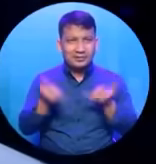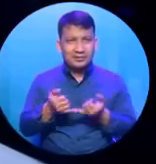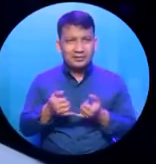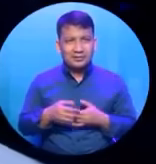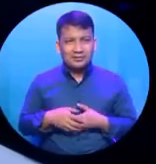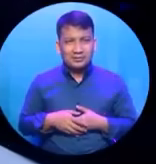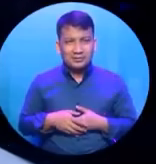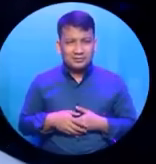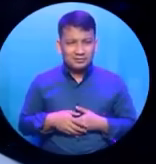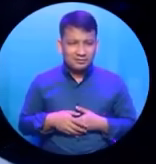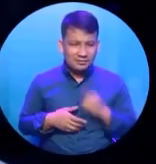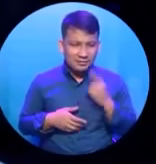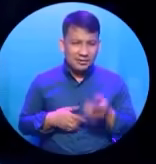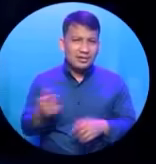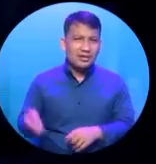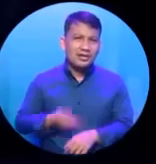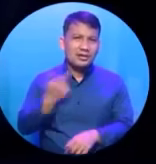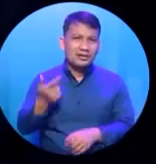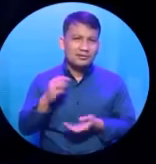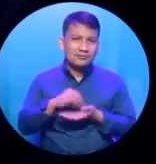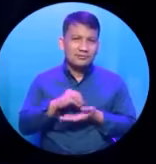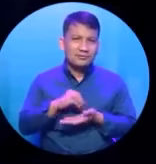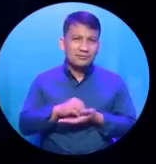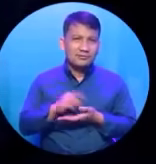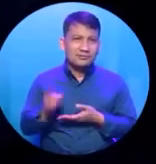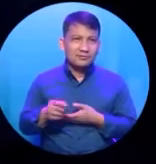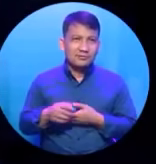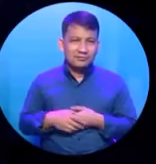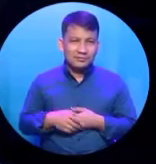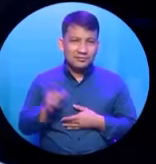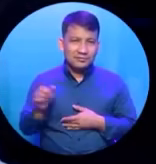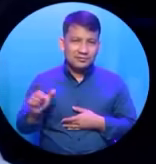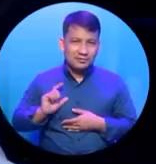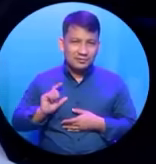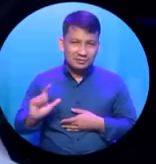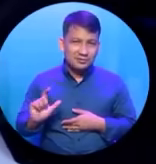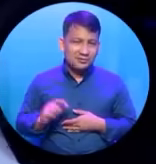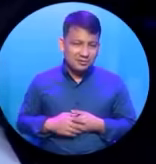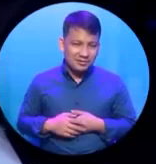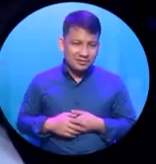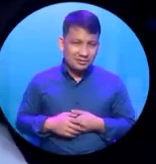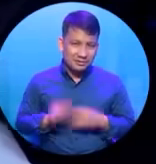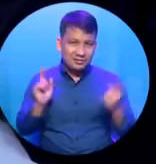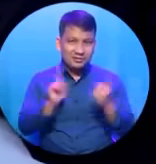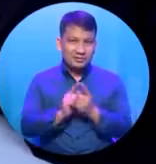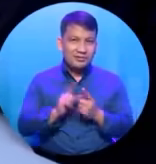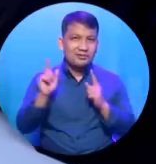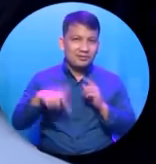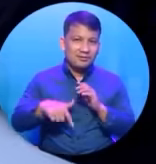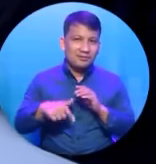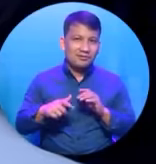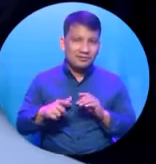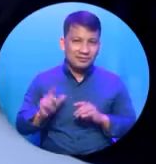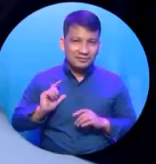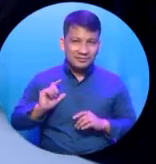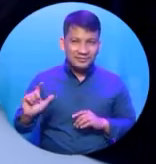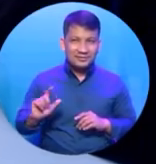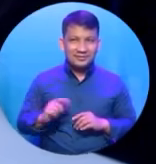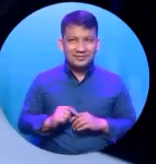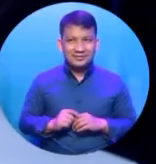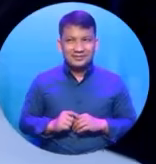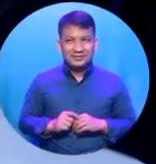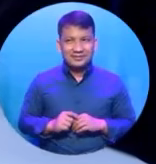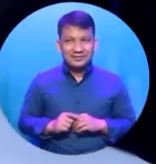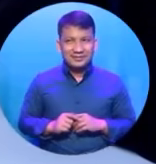kong pakialam. Ang tagal-tagal na kasi nyan. Papapulis kita. Magkita tayo sa police station.